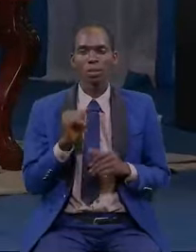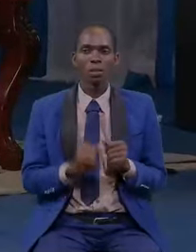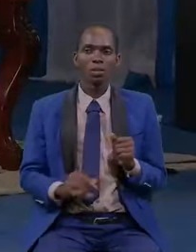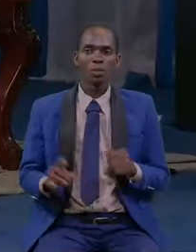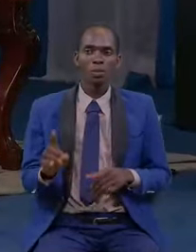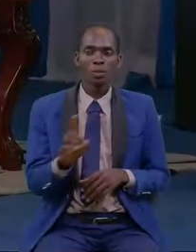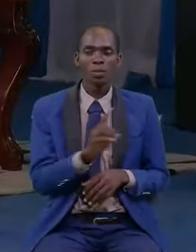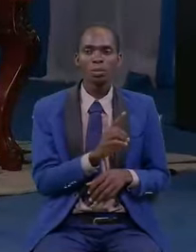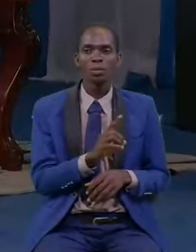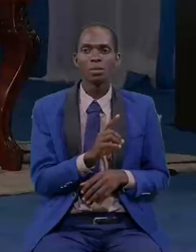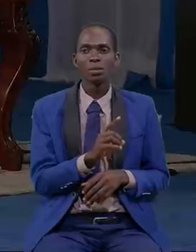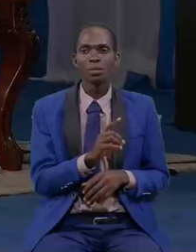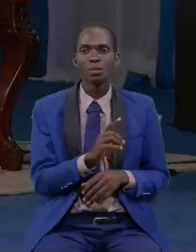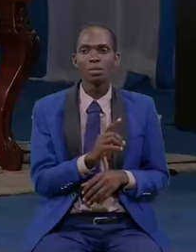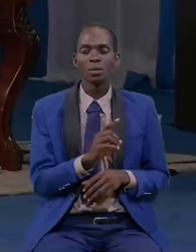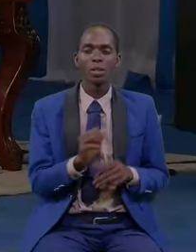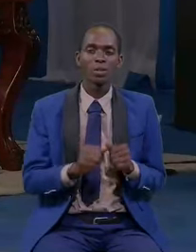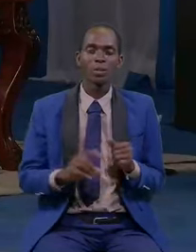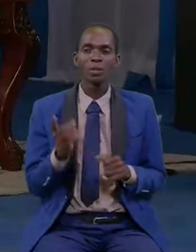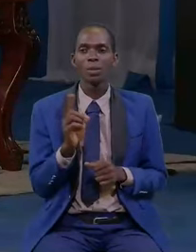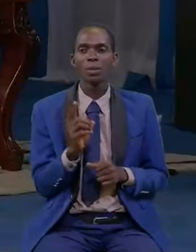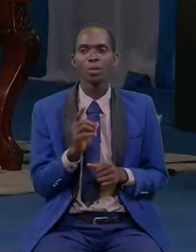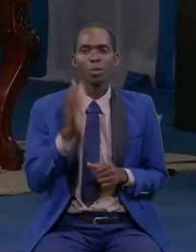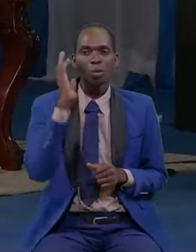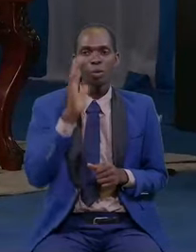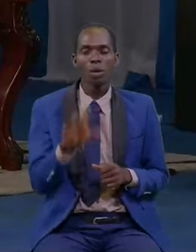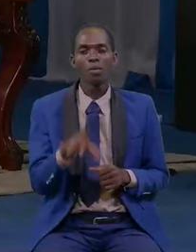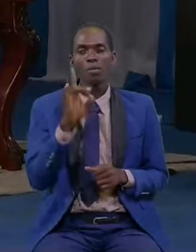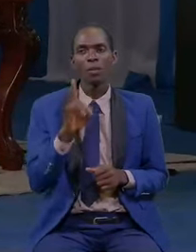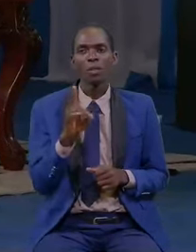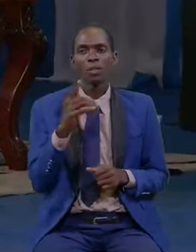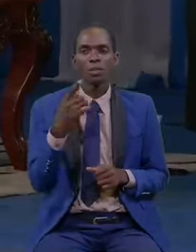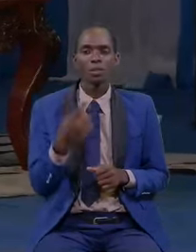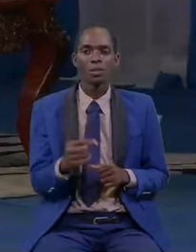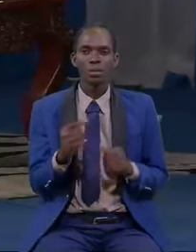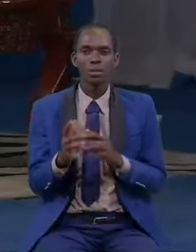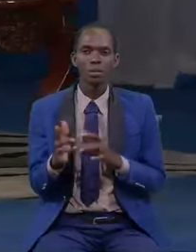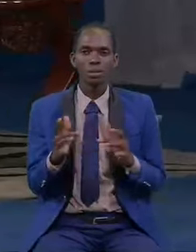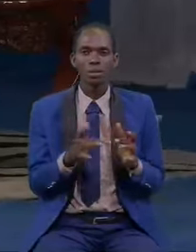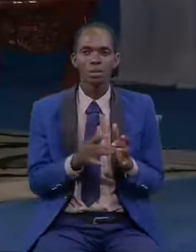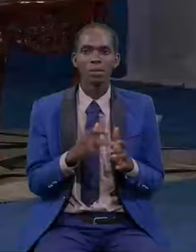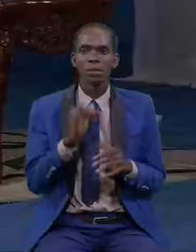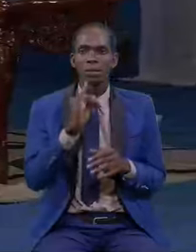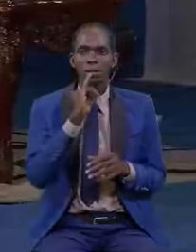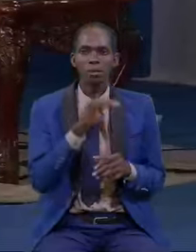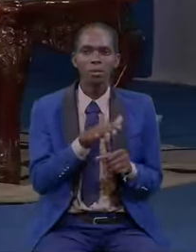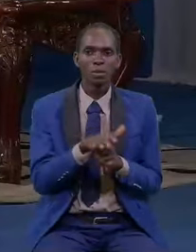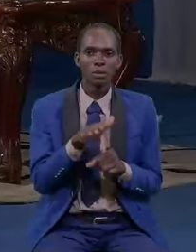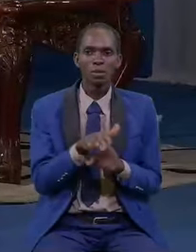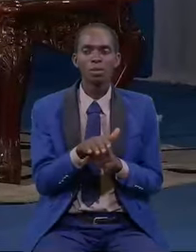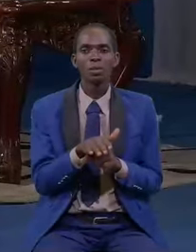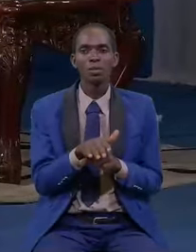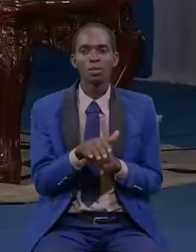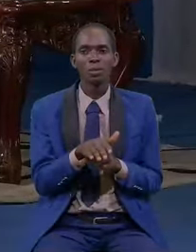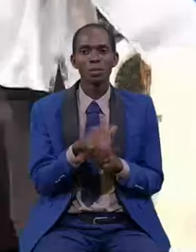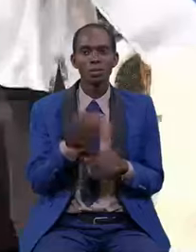ici, tout le monde partout, que nous voyons que Jésus est suffisant pour